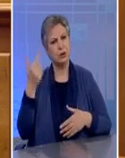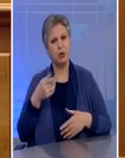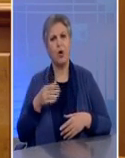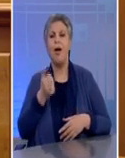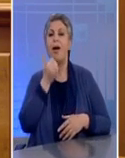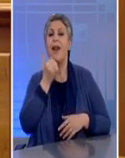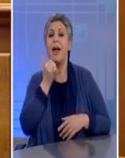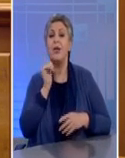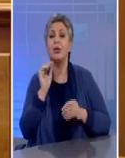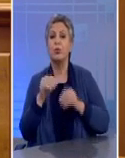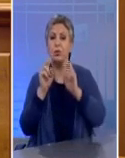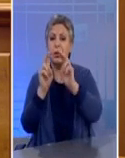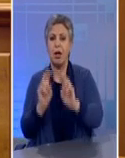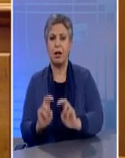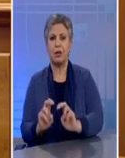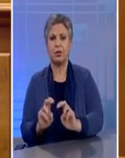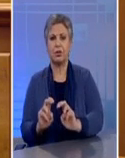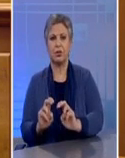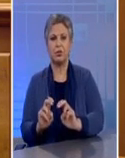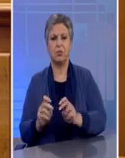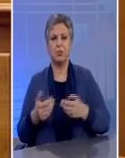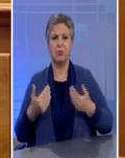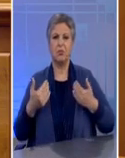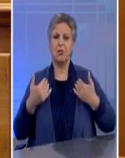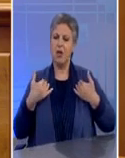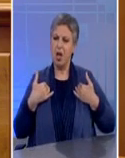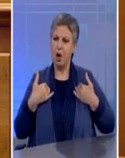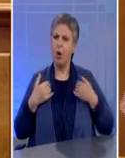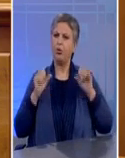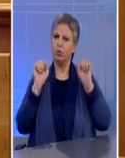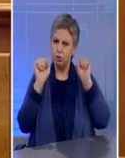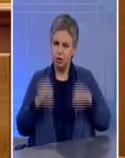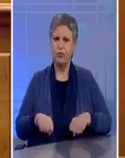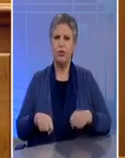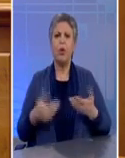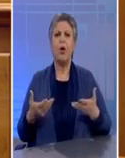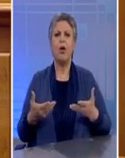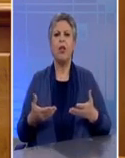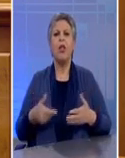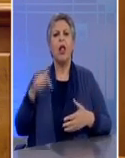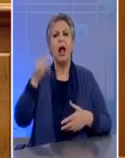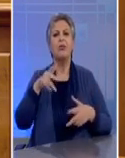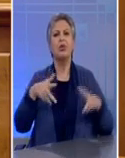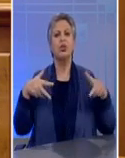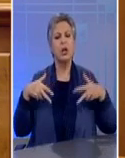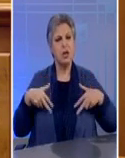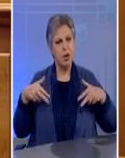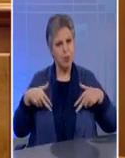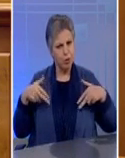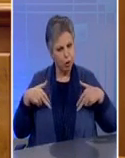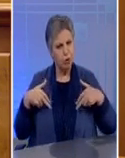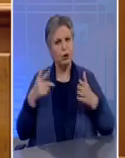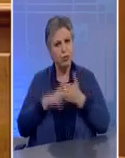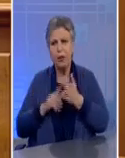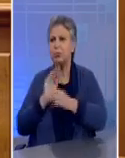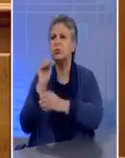ότι είναι εκτός του ρόλου του, εγώ είμαι σύμφωνος να μπαίνει και να ελέγχει. Είναι ο αρμόδιος υπουργός. Να μαθαίνει και να ελέγχει.